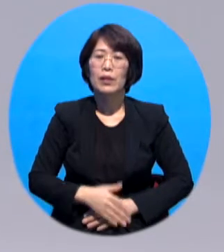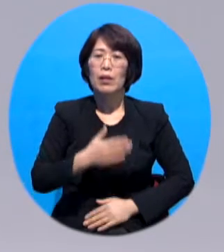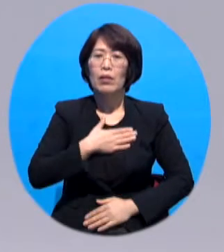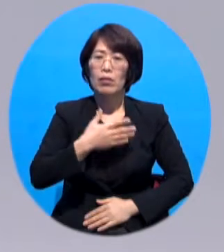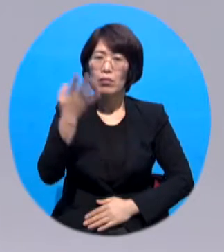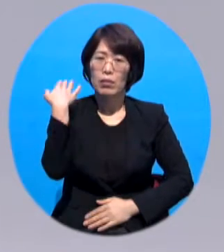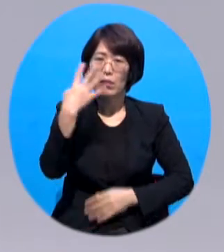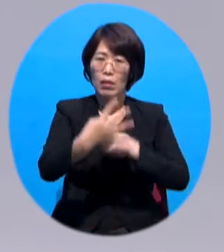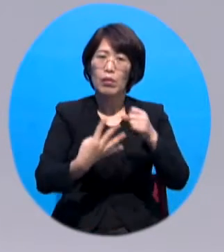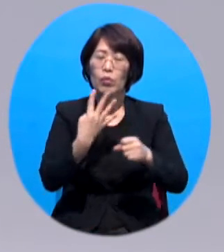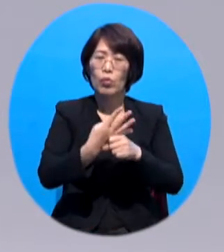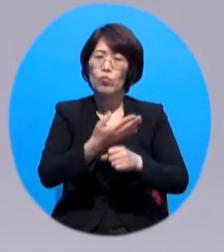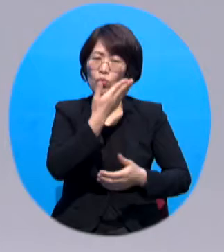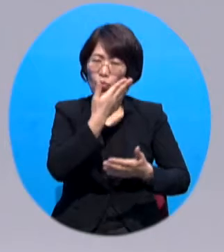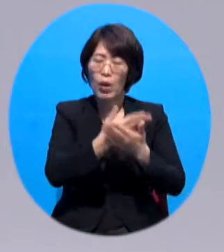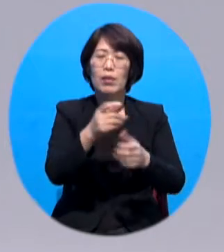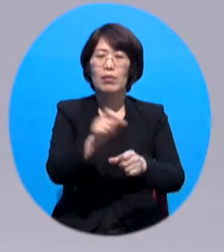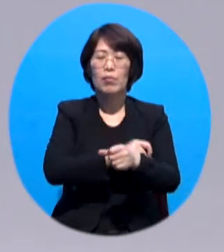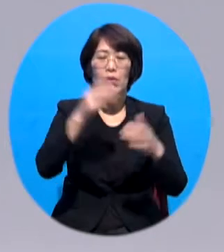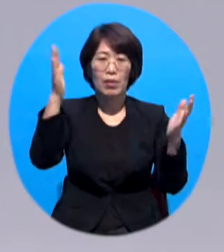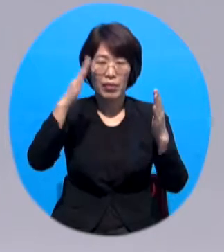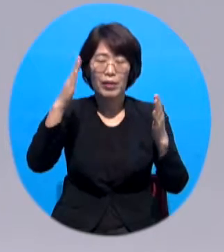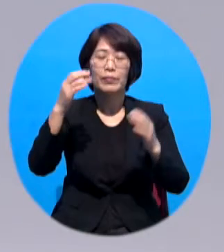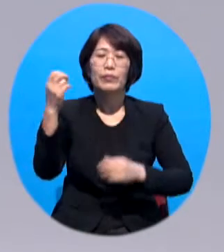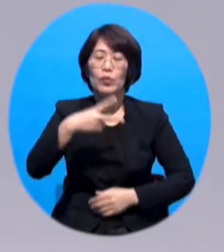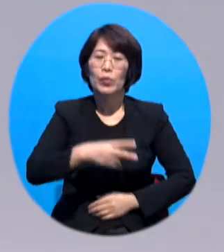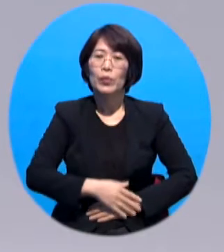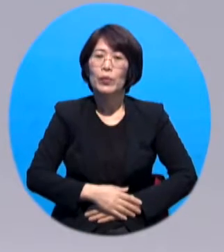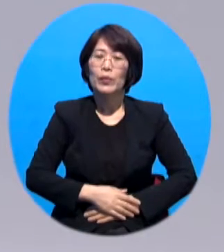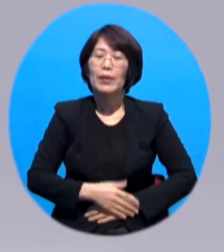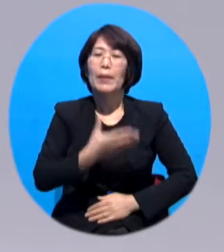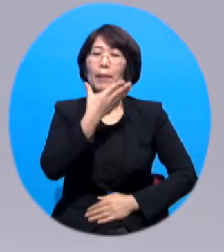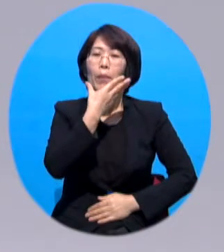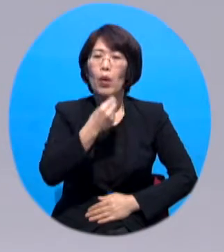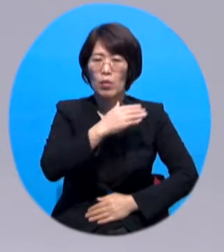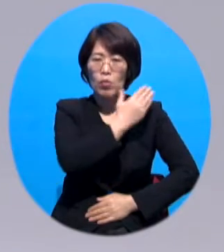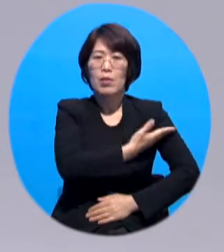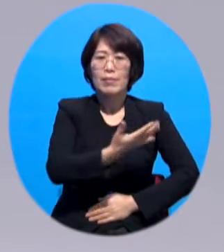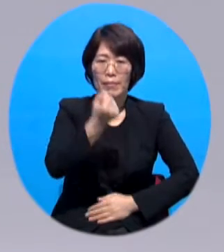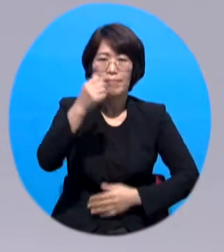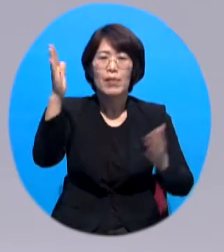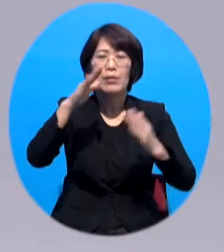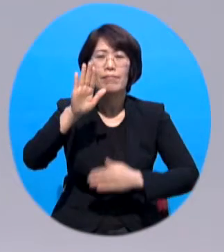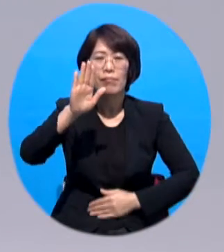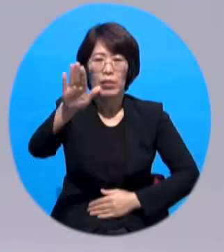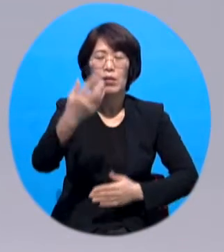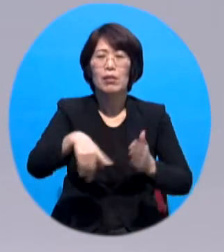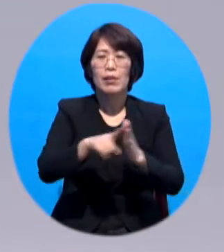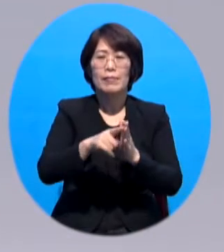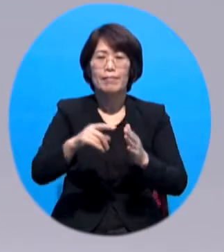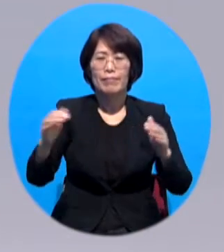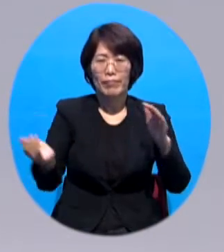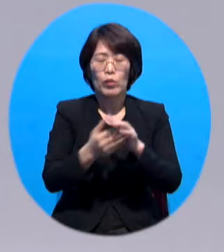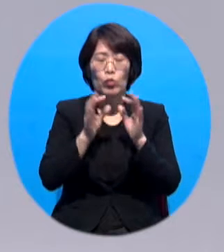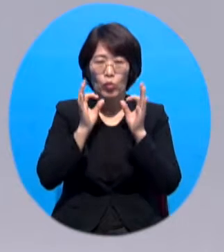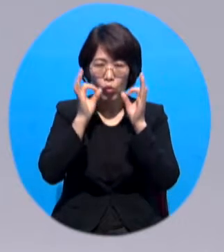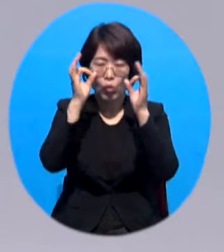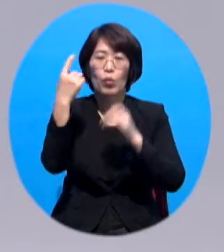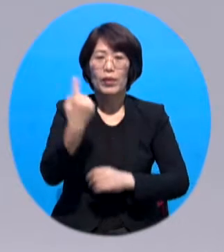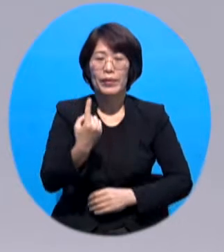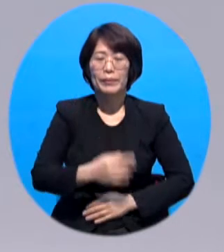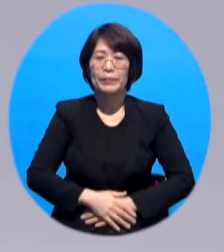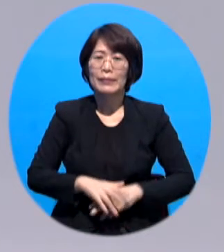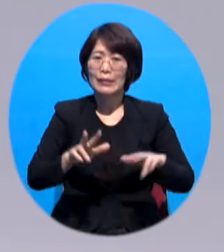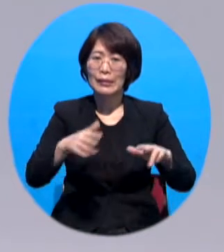저는 지난 4년 동안 소중하고 특별한 아이드 그리고 행복할 권리가 있는 아이들을 미래를 위해 최선을 다해 왔습니다